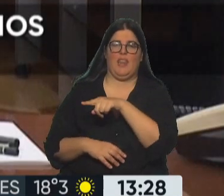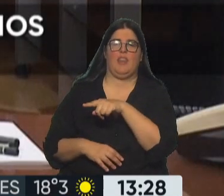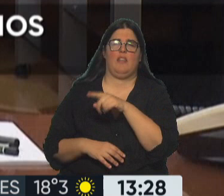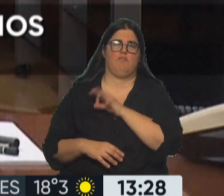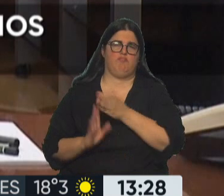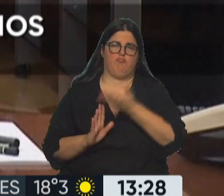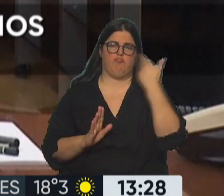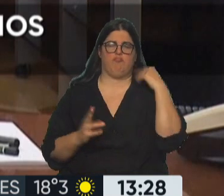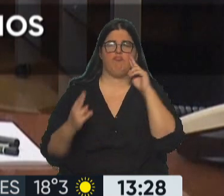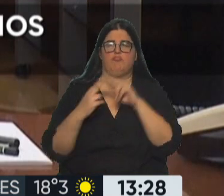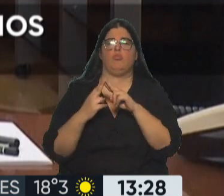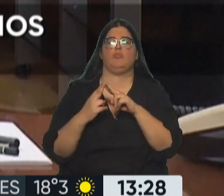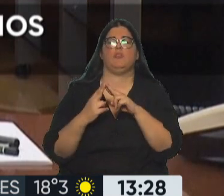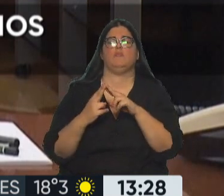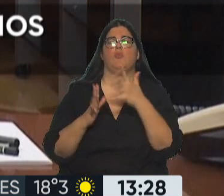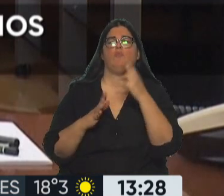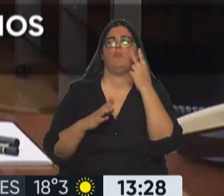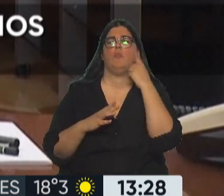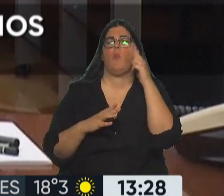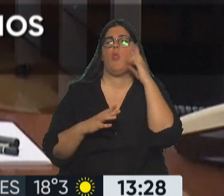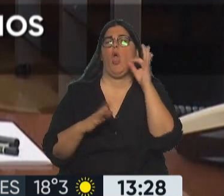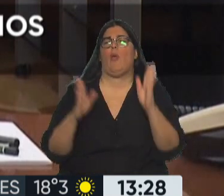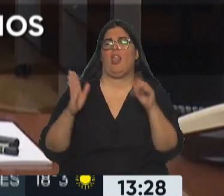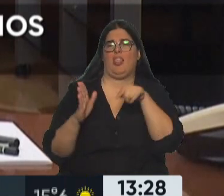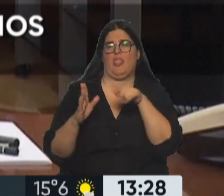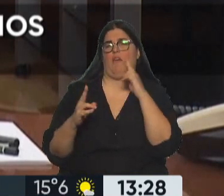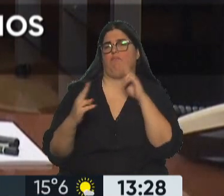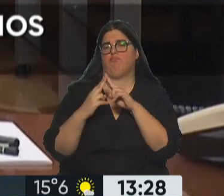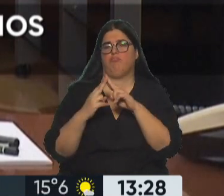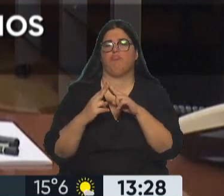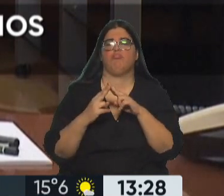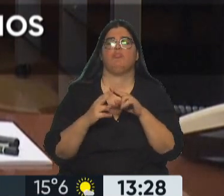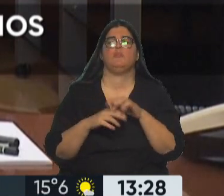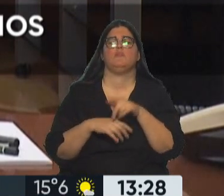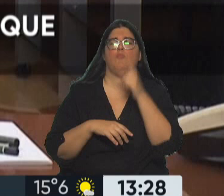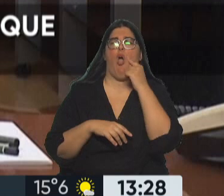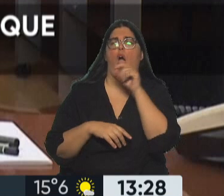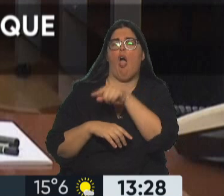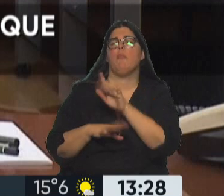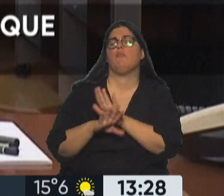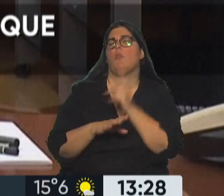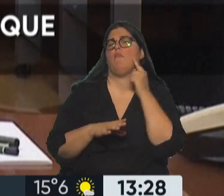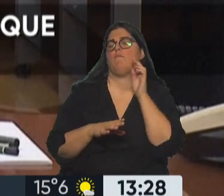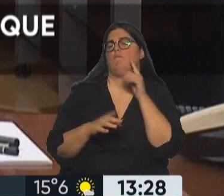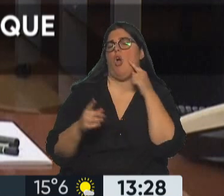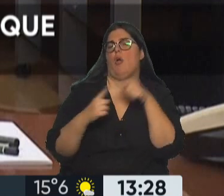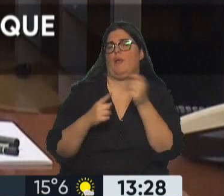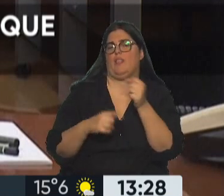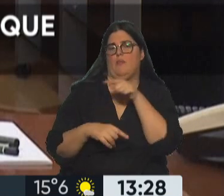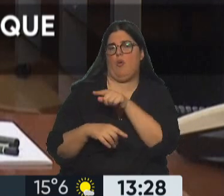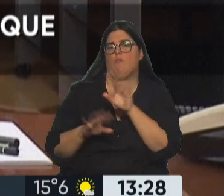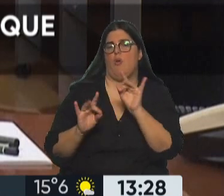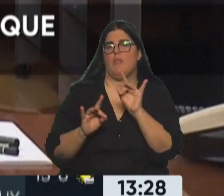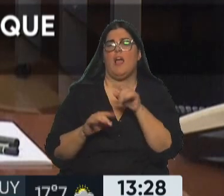с начала 90-х годов. Это был человек сложной судьбы, и ошибки у него были